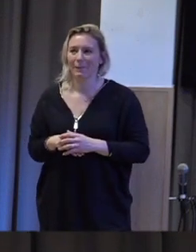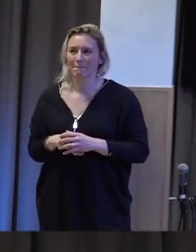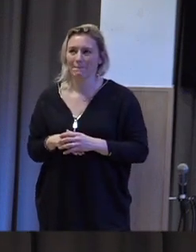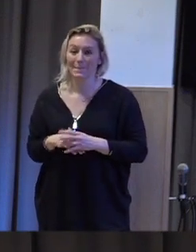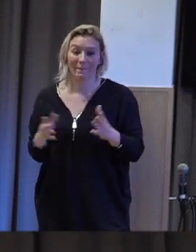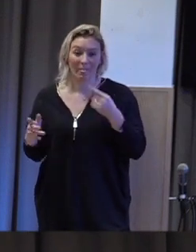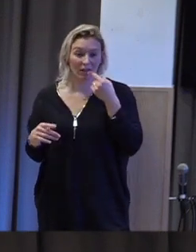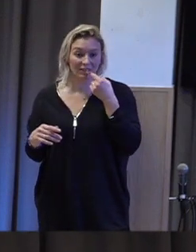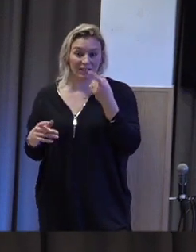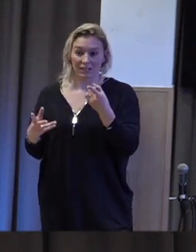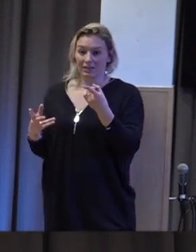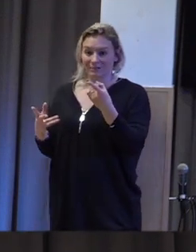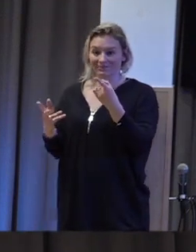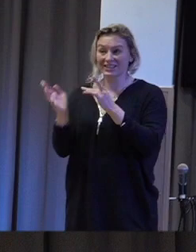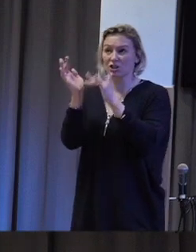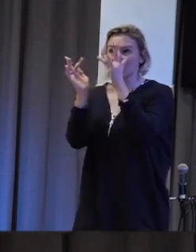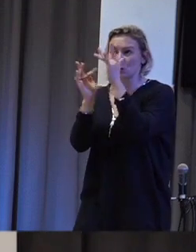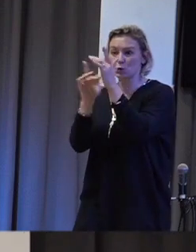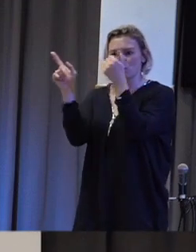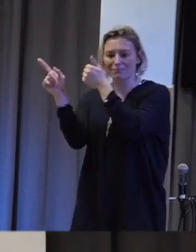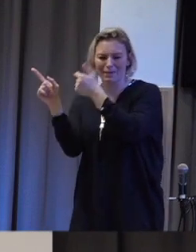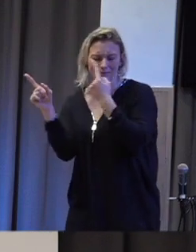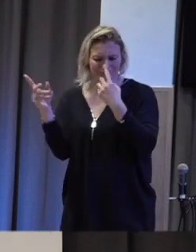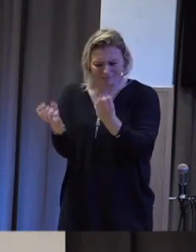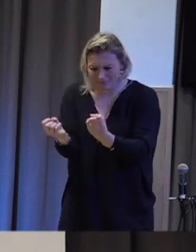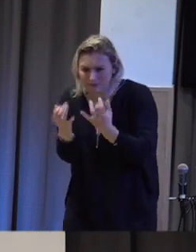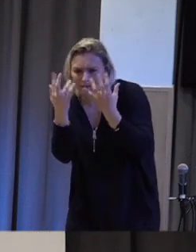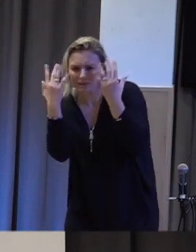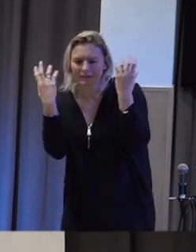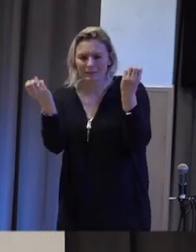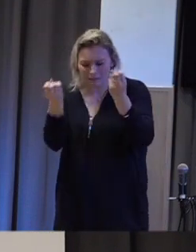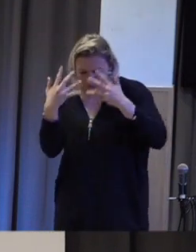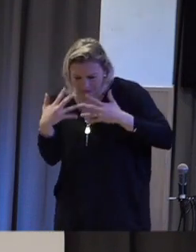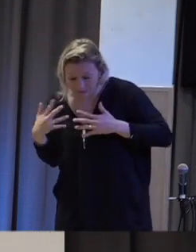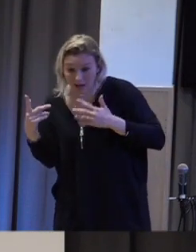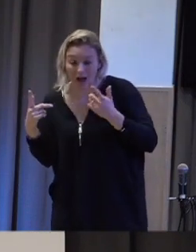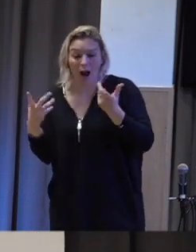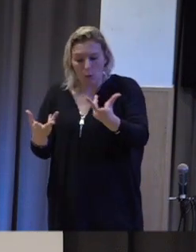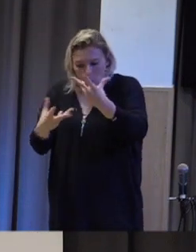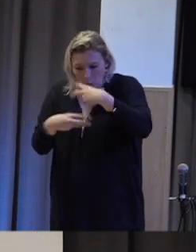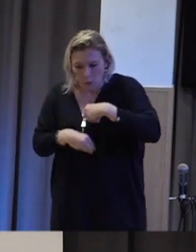Ayez en vous les mêmes sentiments qui étaient en Christ.